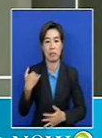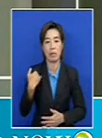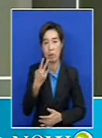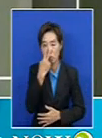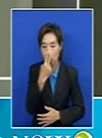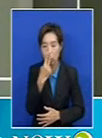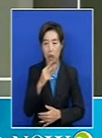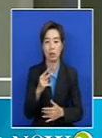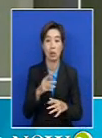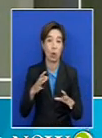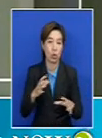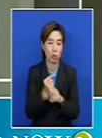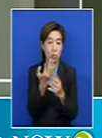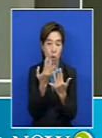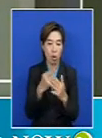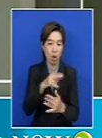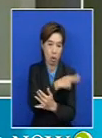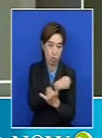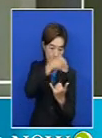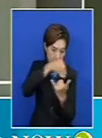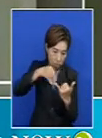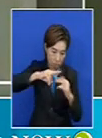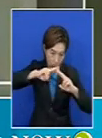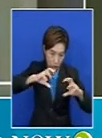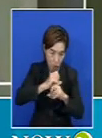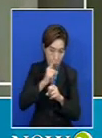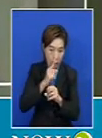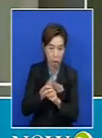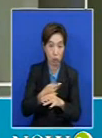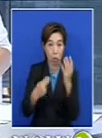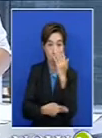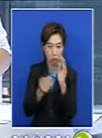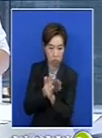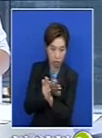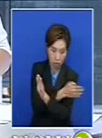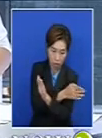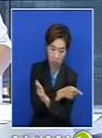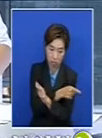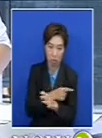ารูปคดีคงต้องรอการชันสูตรต่อไปว่าตกลงแล้วก่อนนำเข้าโรงแรมเนี่ยมีการมอมย